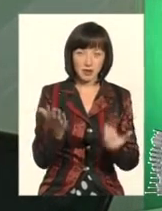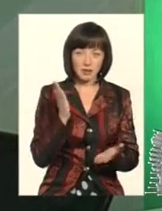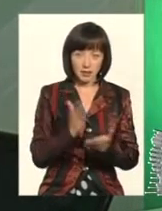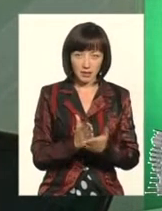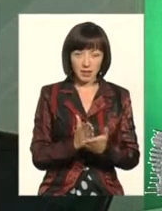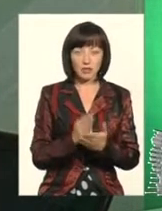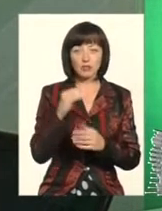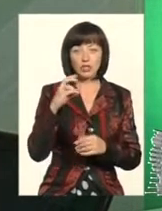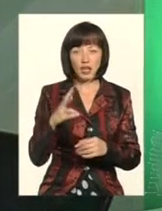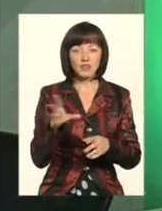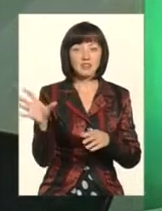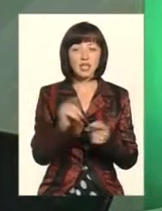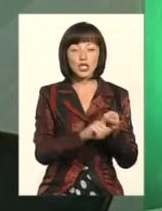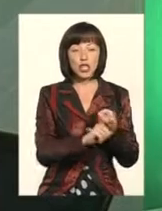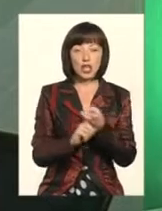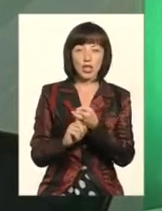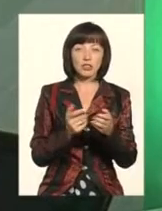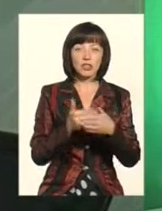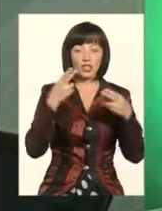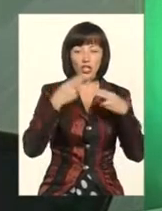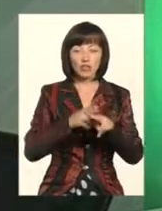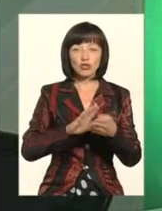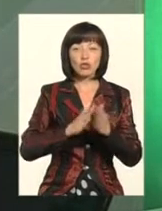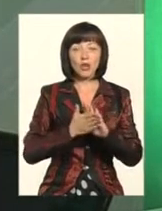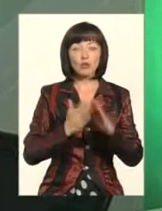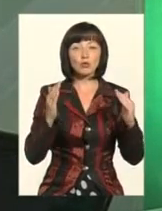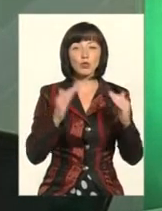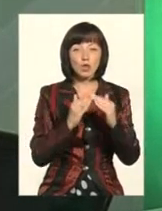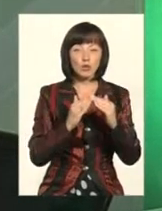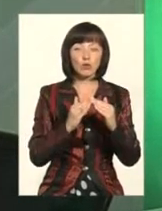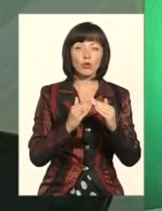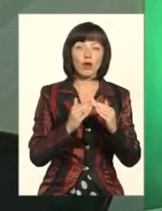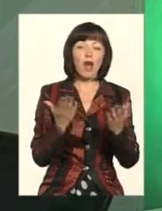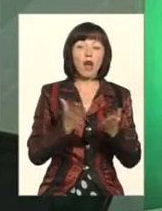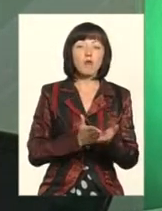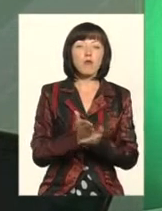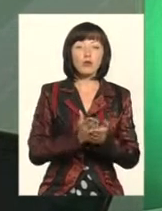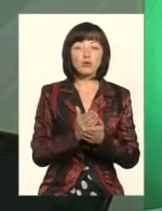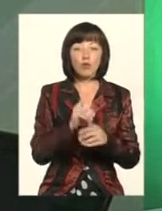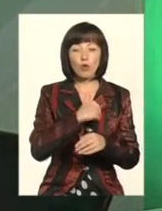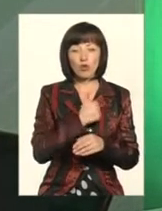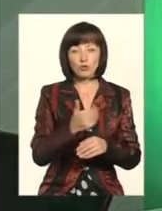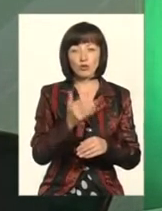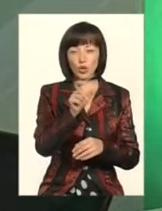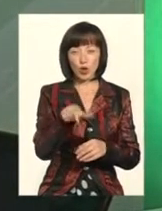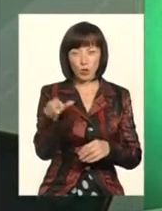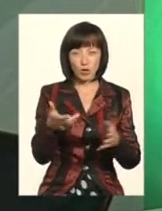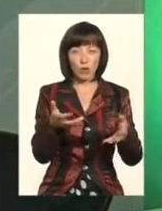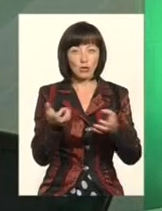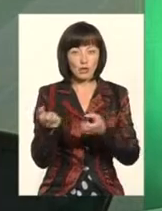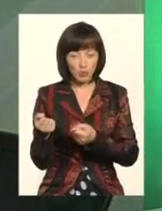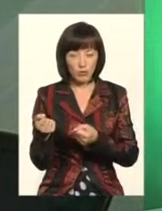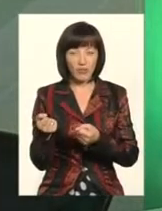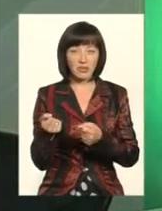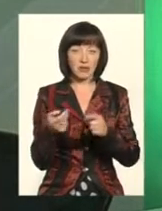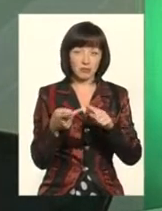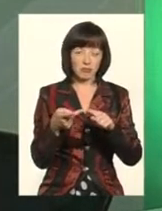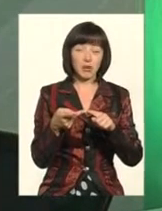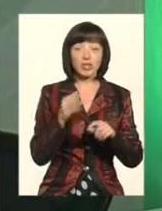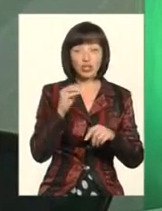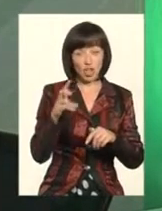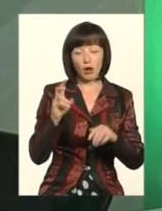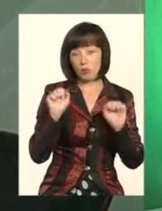і в ЖЕКі. Все буде залежати від технічного стану житлового будинку, які послуги захочуть мешканці отримувати, тому що ЖЕК